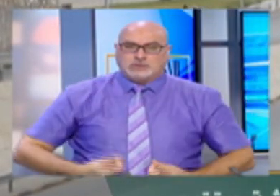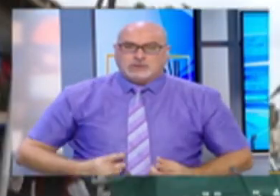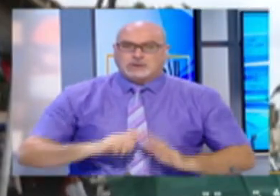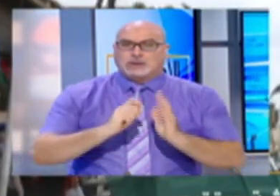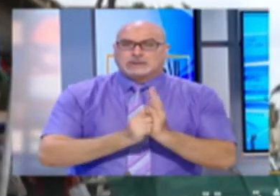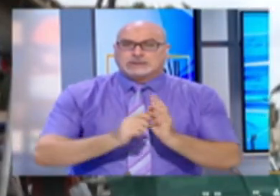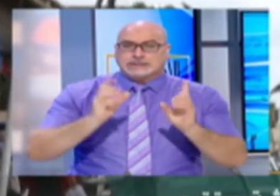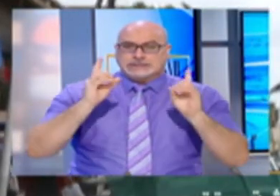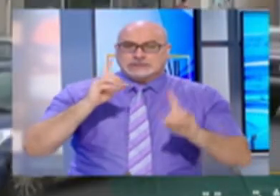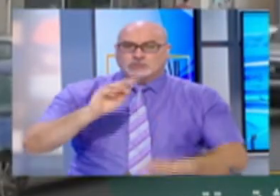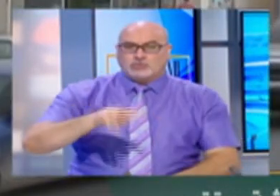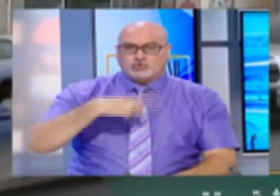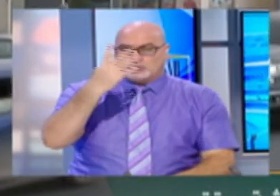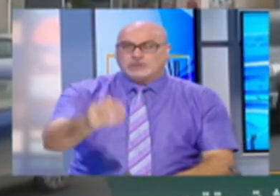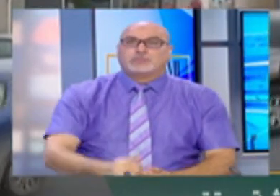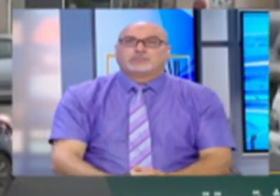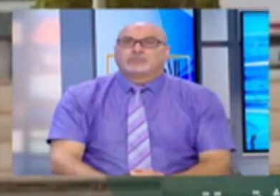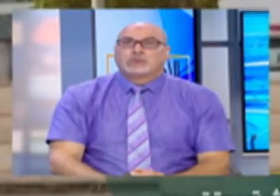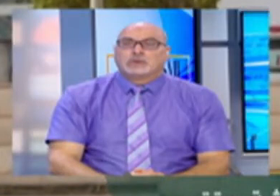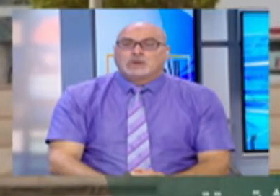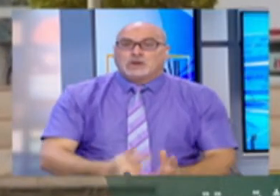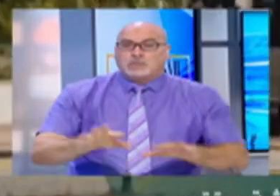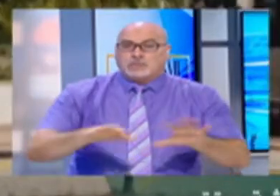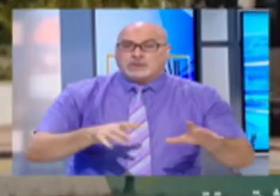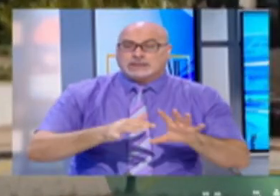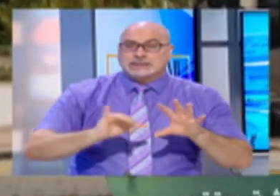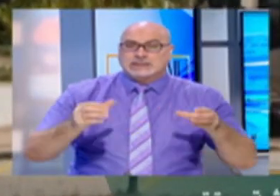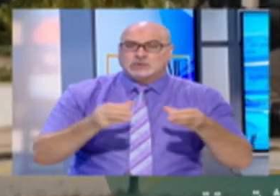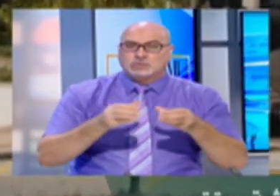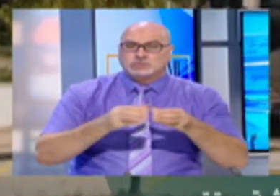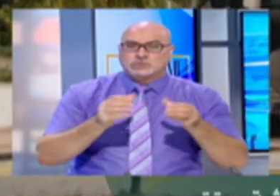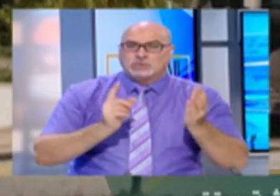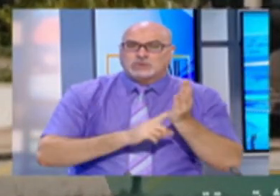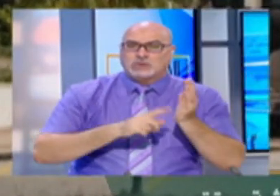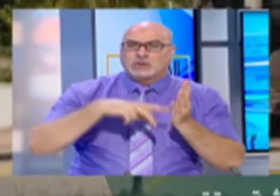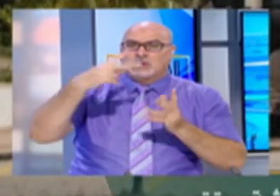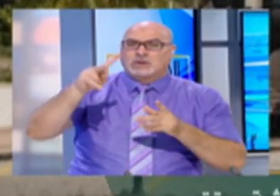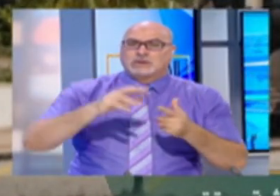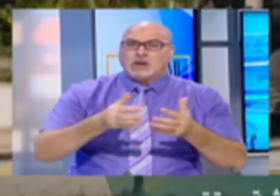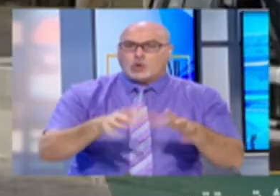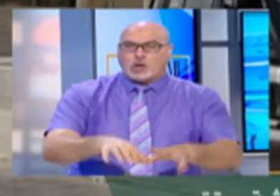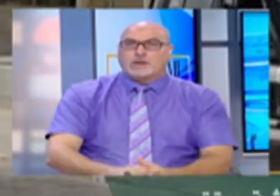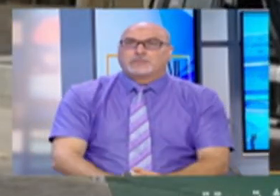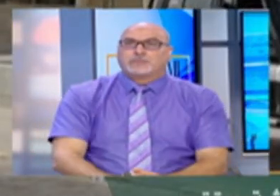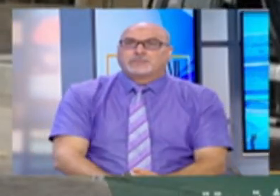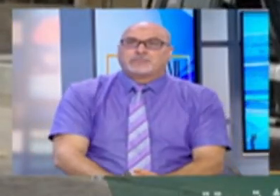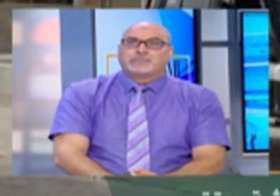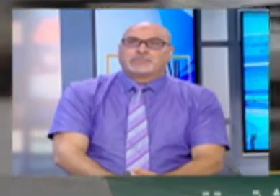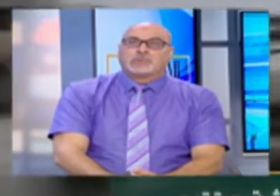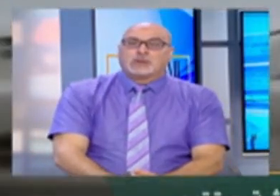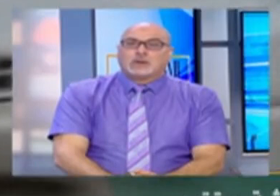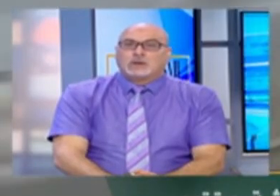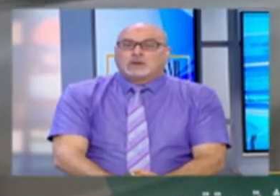في ديسمبر المقبل، والذي عدته اللجنة القانونية المنبثقة عن الملتقى. ذكرت